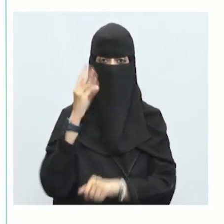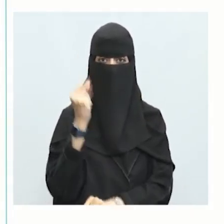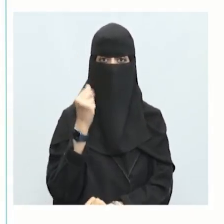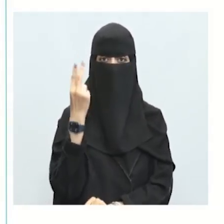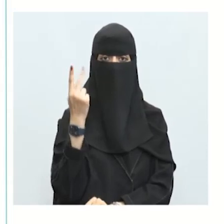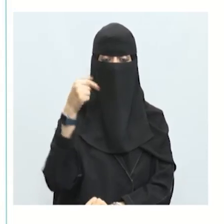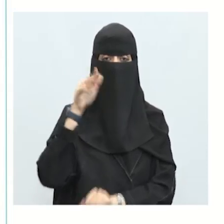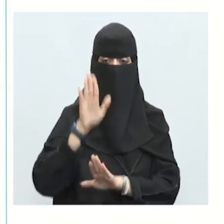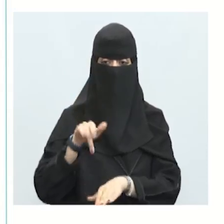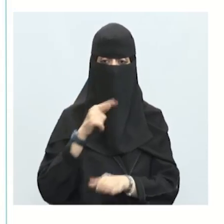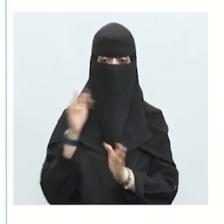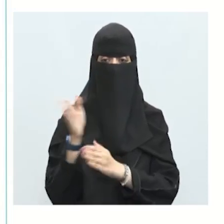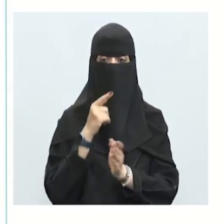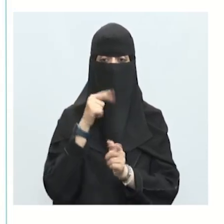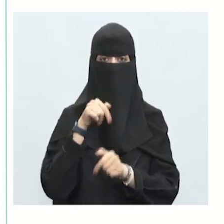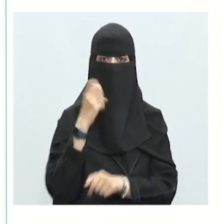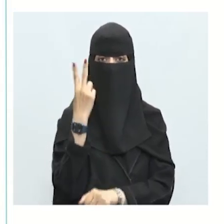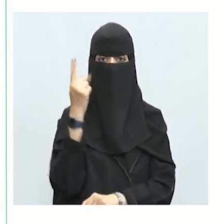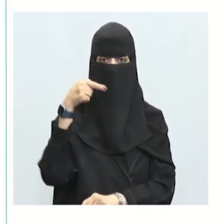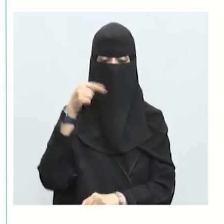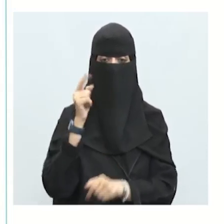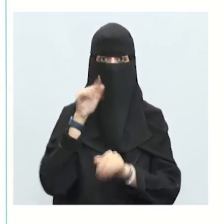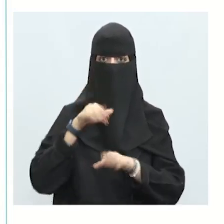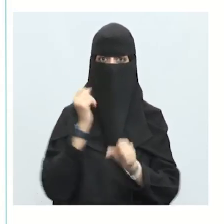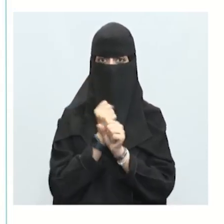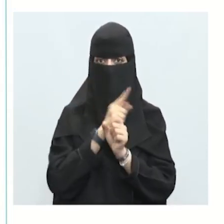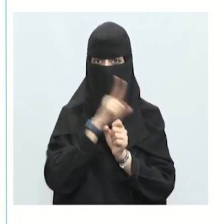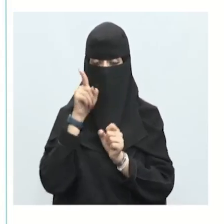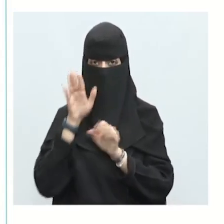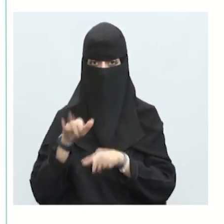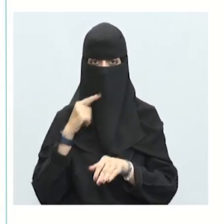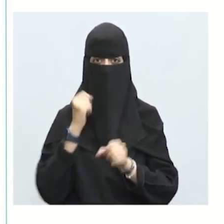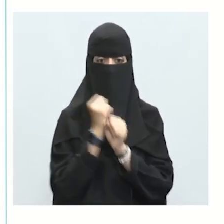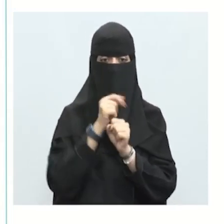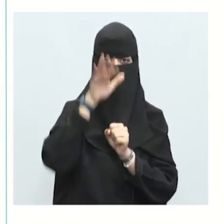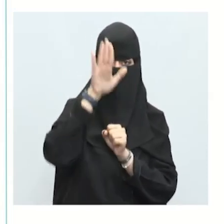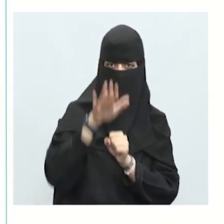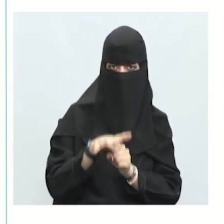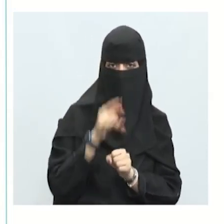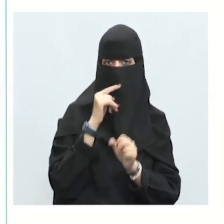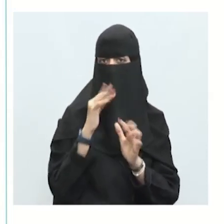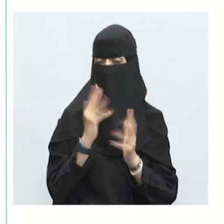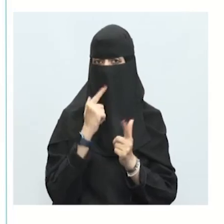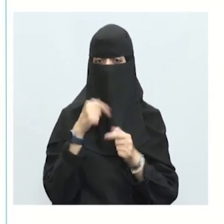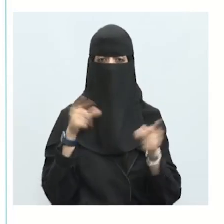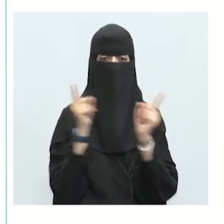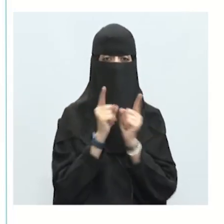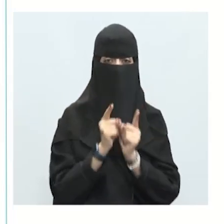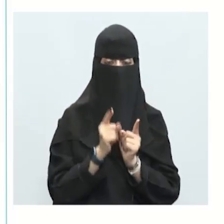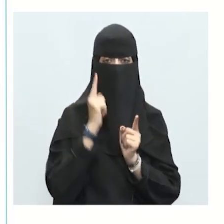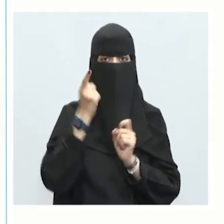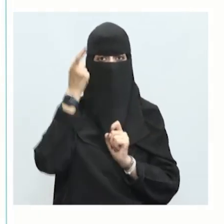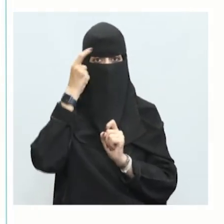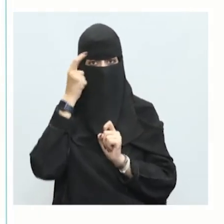12 والنتيجه تكون عند 12 الوظيفه من خلال هذا التطبيق هو تحديد او